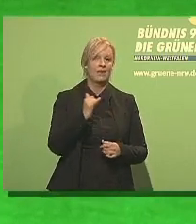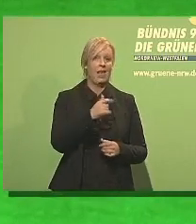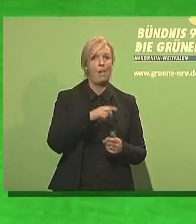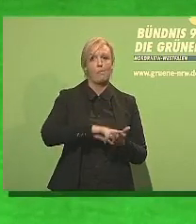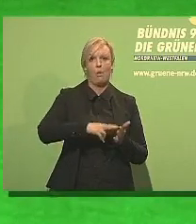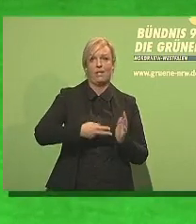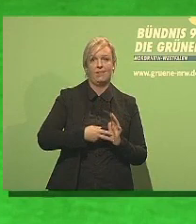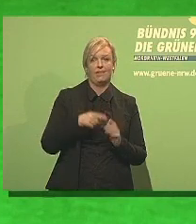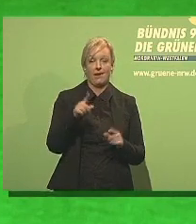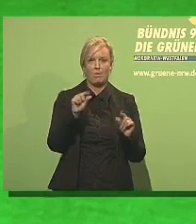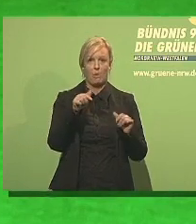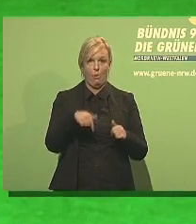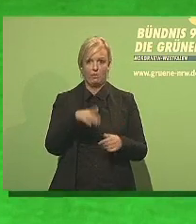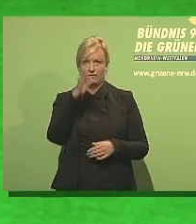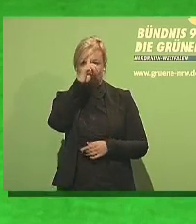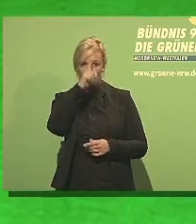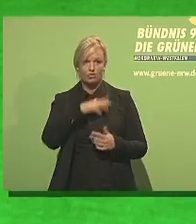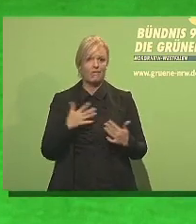Land bedeutet.